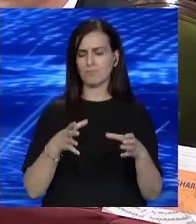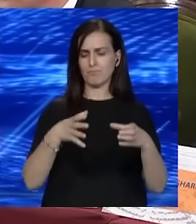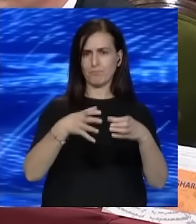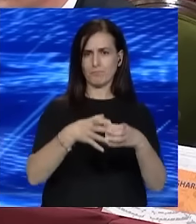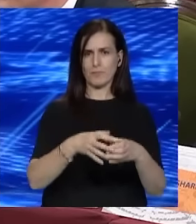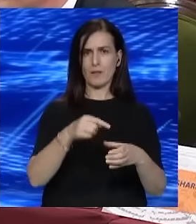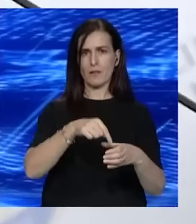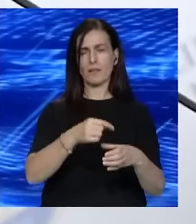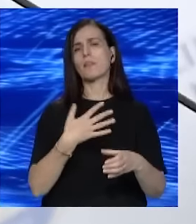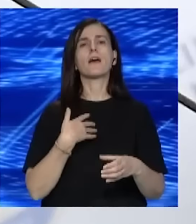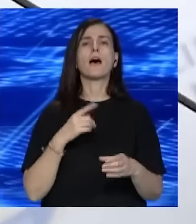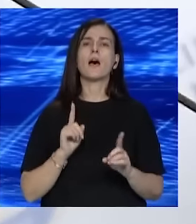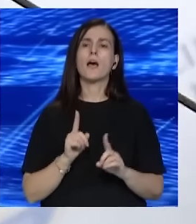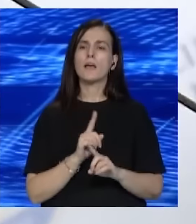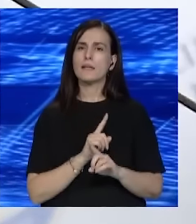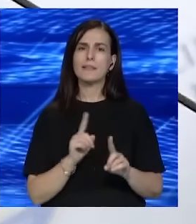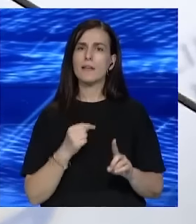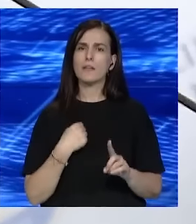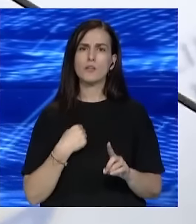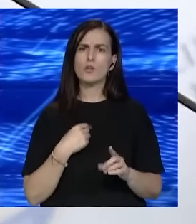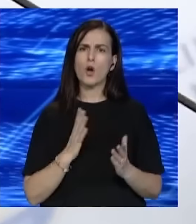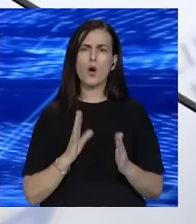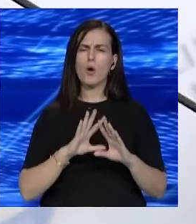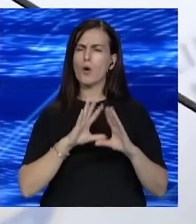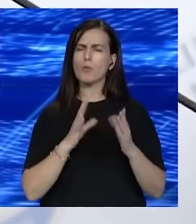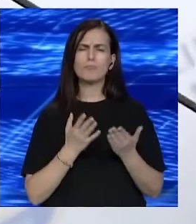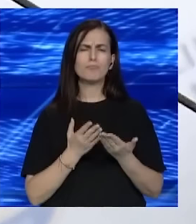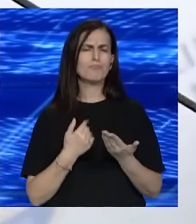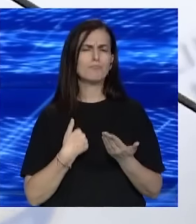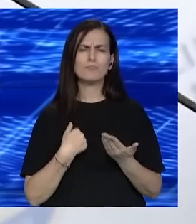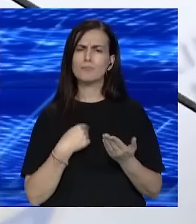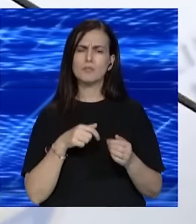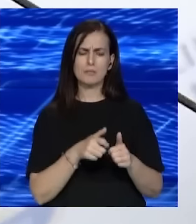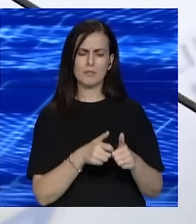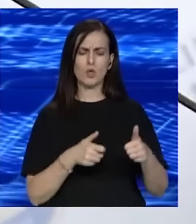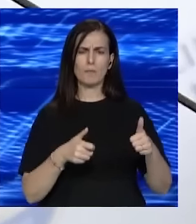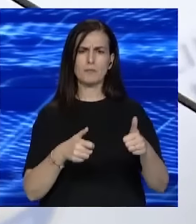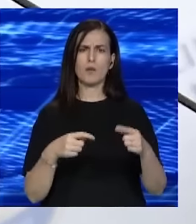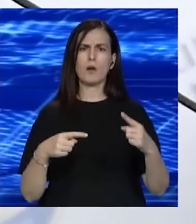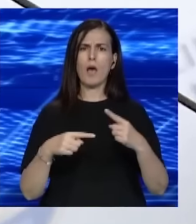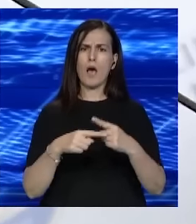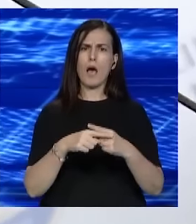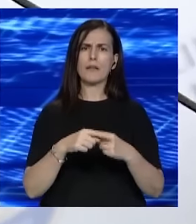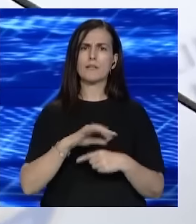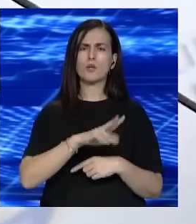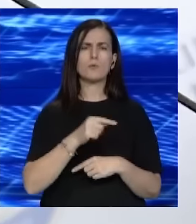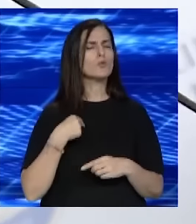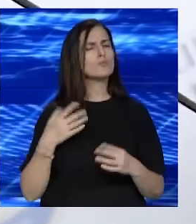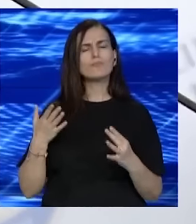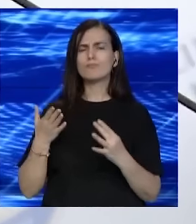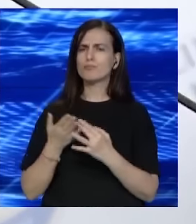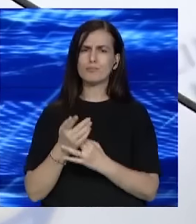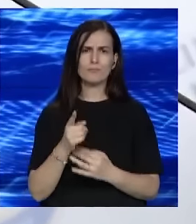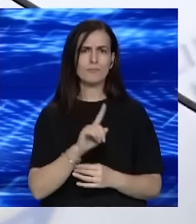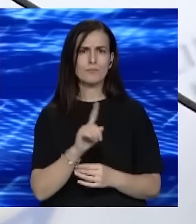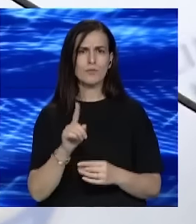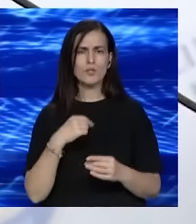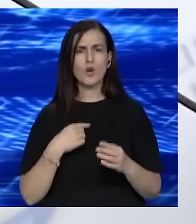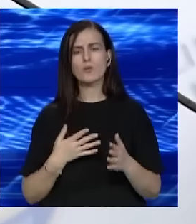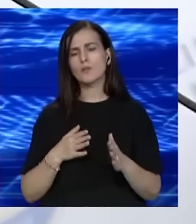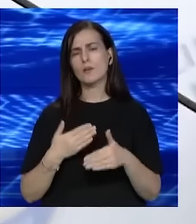procesi. Asnjë strukturë parlamentare, legjislative apo ekzekutive nuk ka se si të ndërhyjë dhe nuk do të ndërhyjë